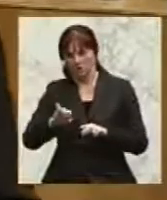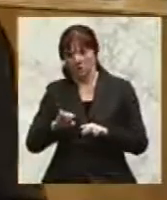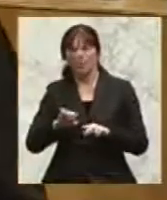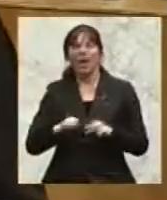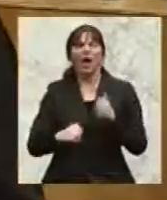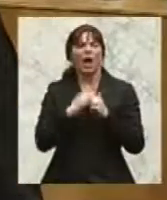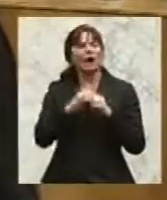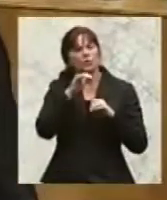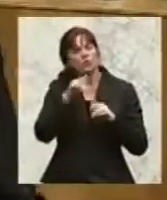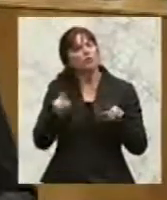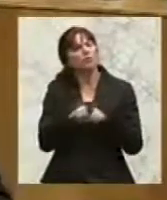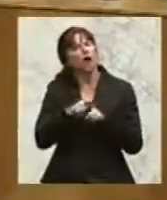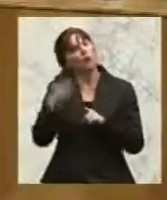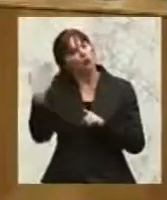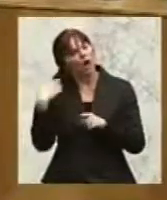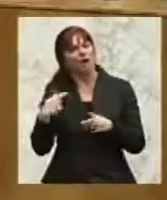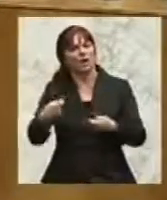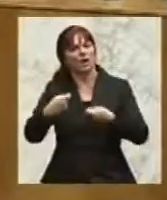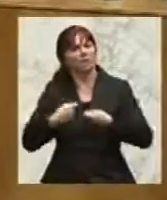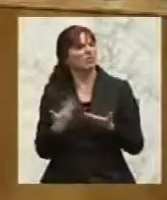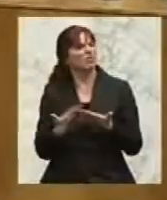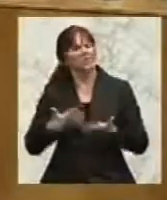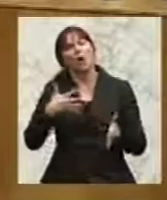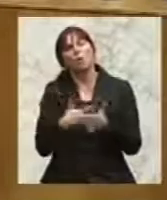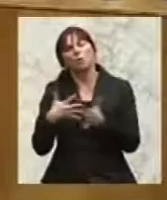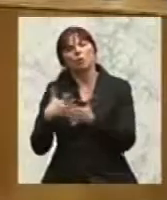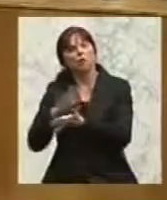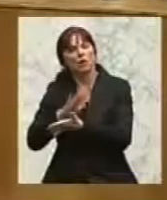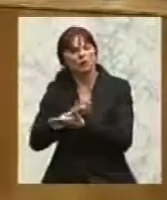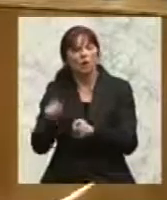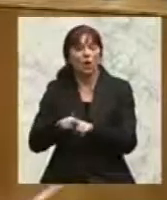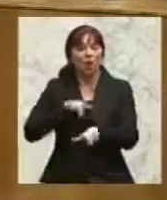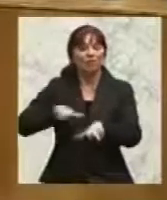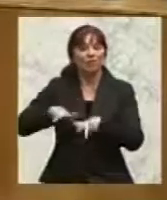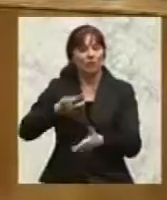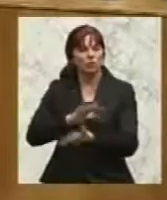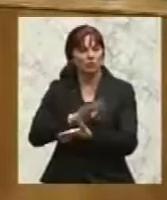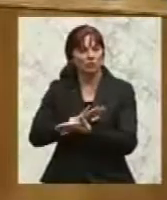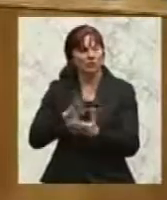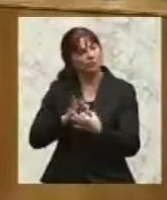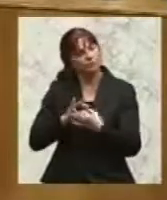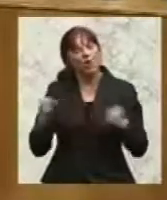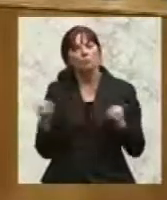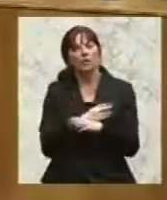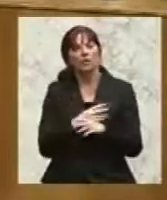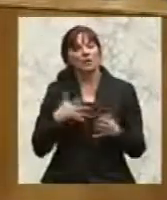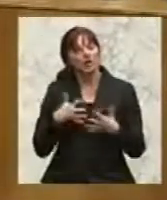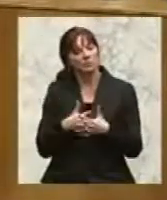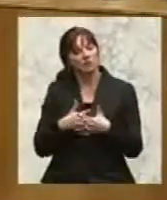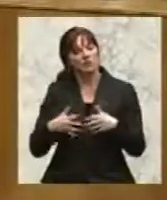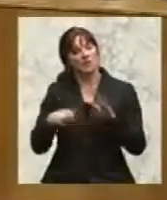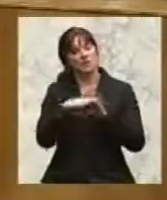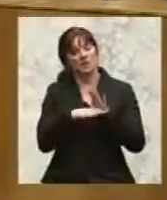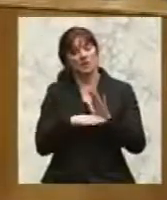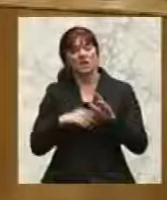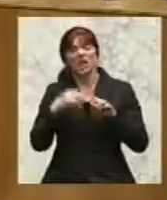weitere Prüfungsaufgaben und darüber hinaus auch eine Fülle von Verwaltungsaufgaben übertragen. Nach dem Medientransparenzgesetz hat der Rechnungshof der Comm